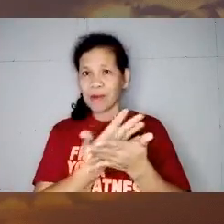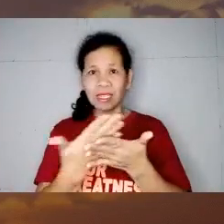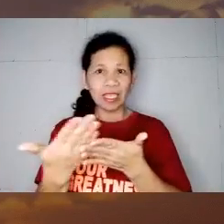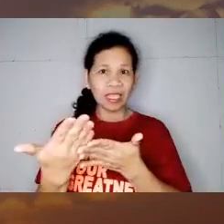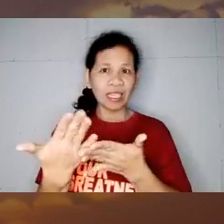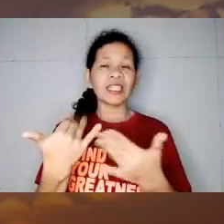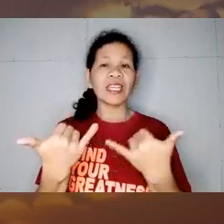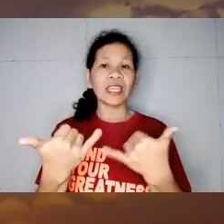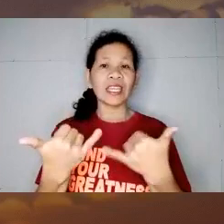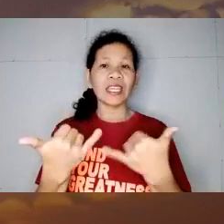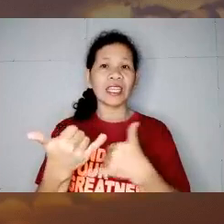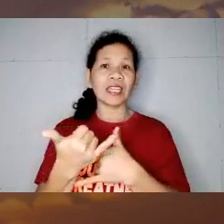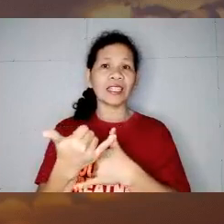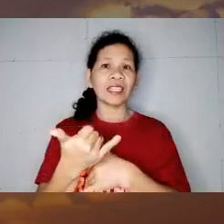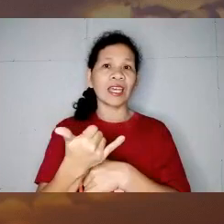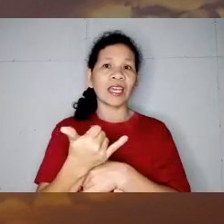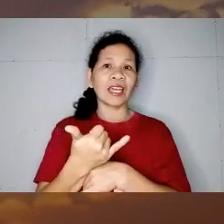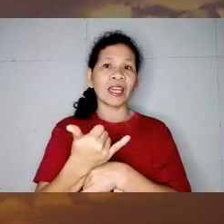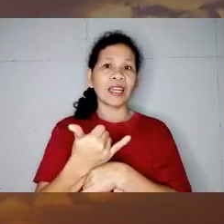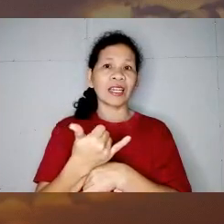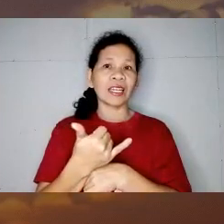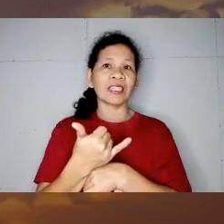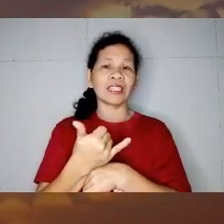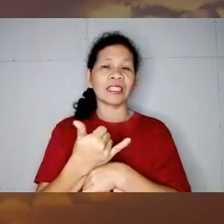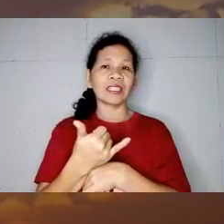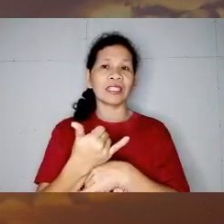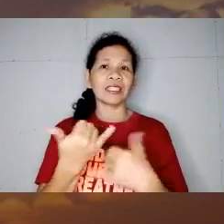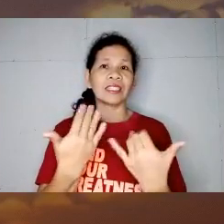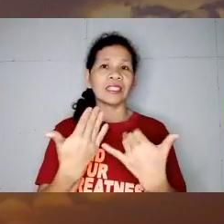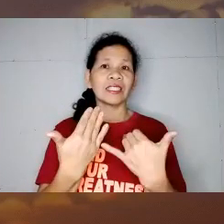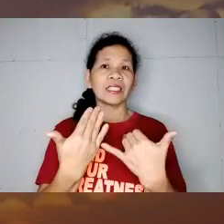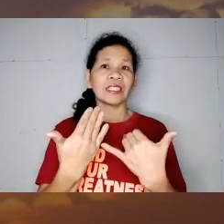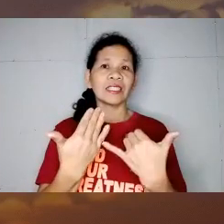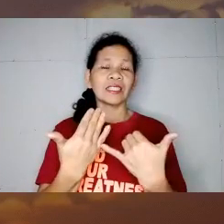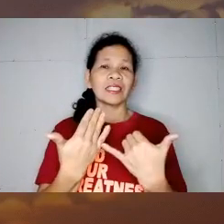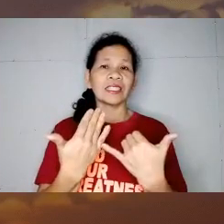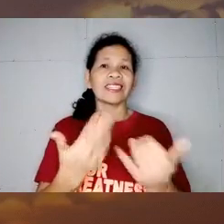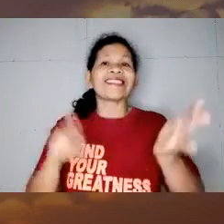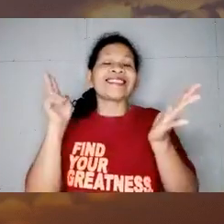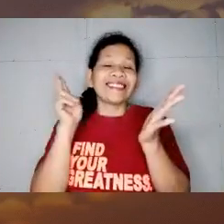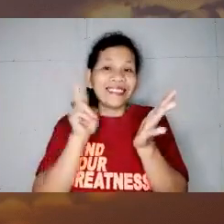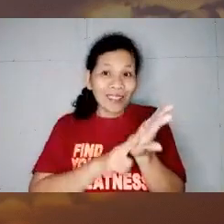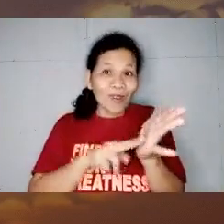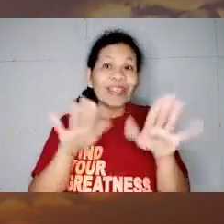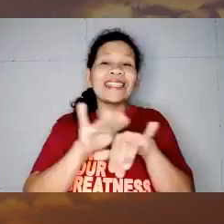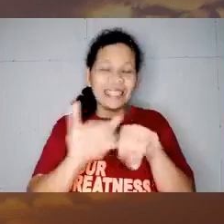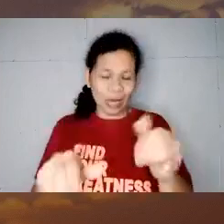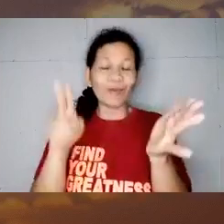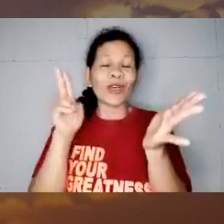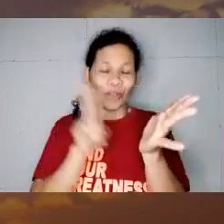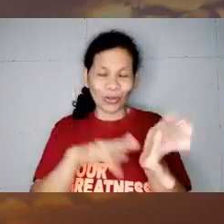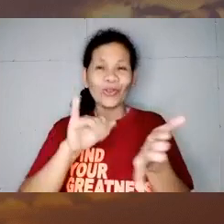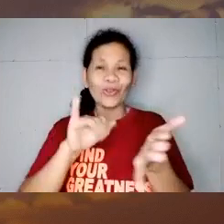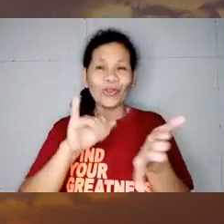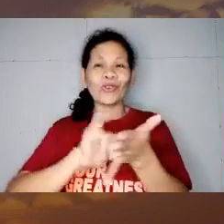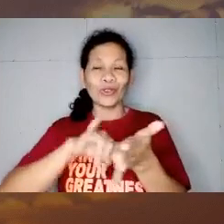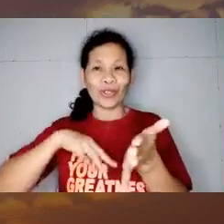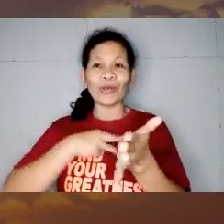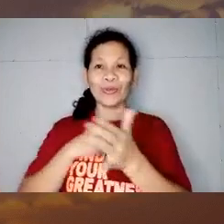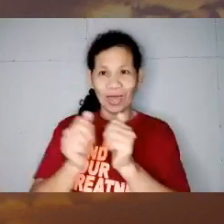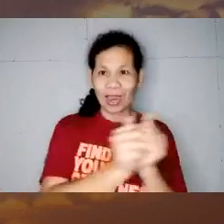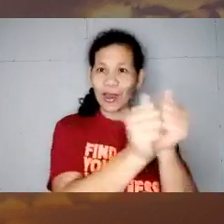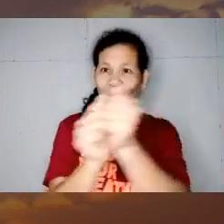glue. Upang tayo lahat ay nagkadikit-dikit, ay ang pagmamahal ng